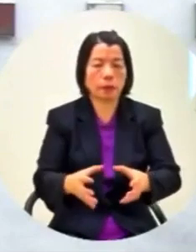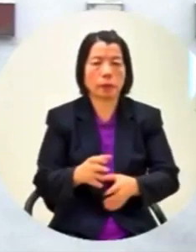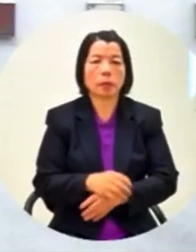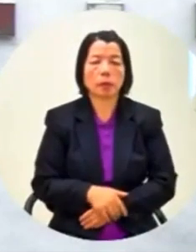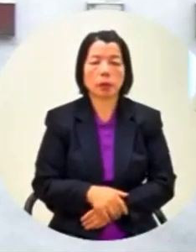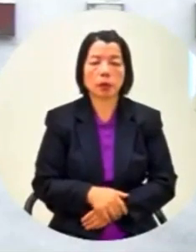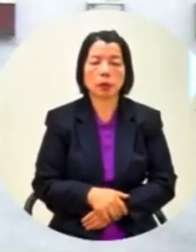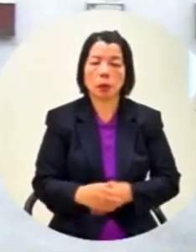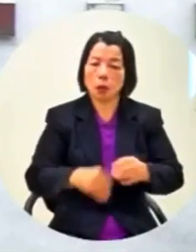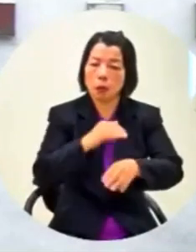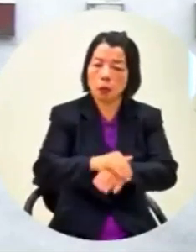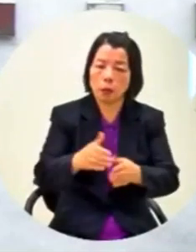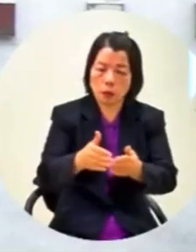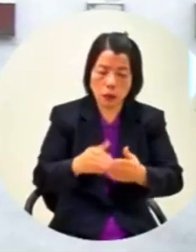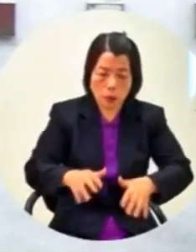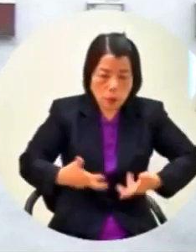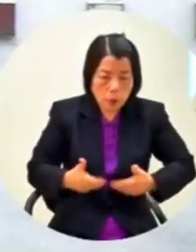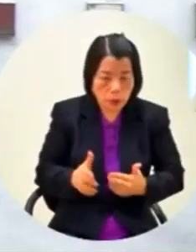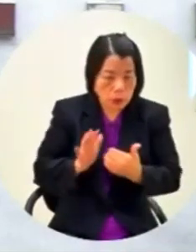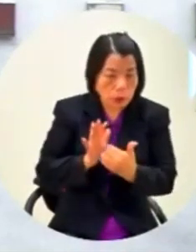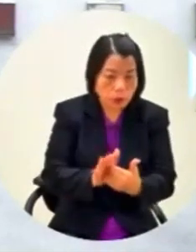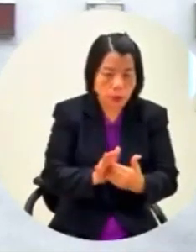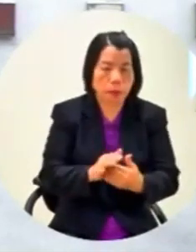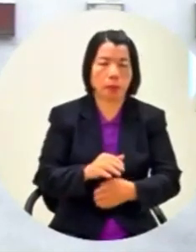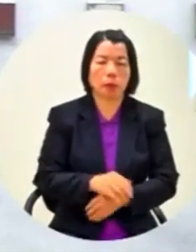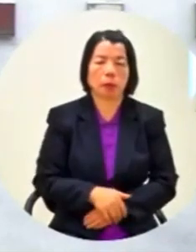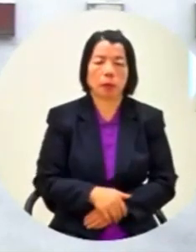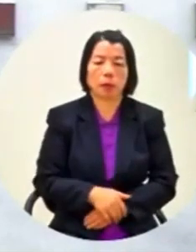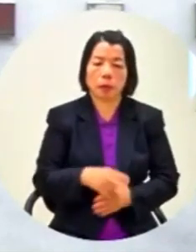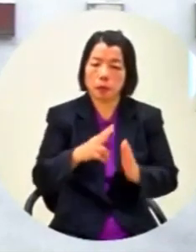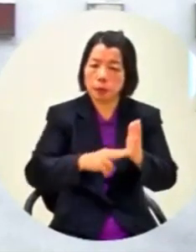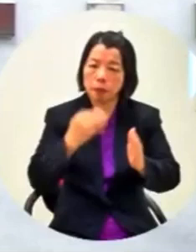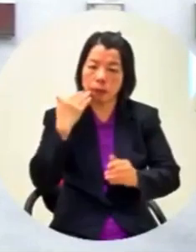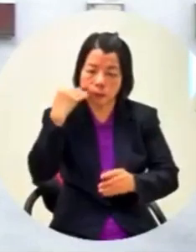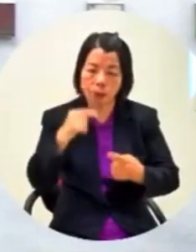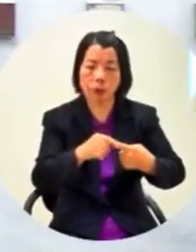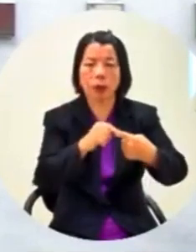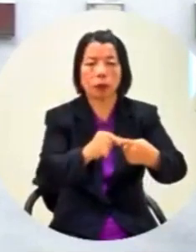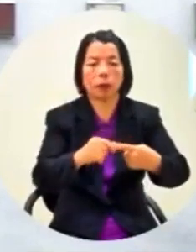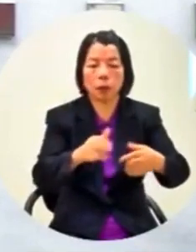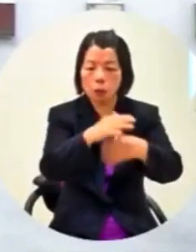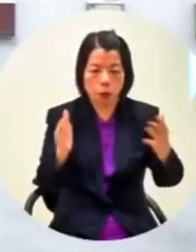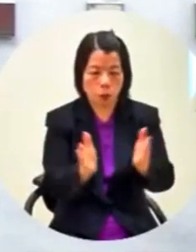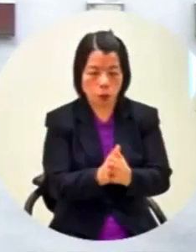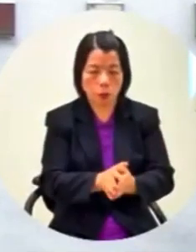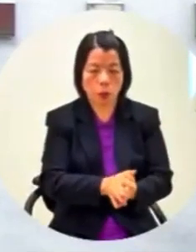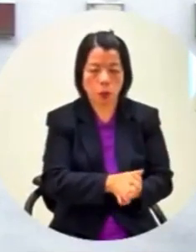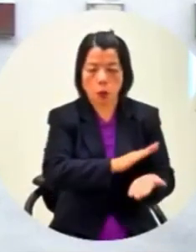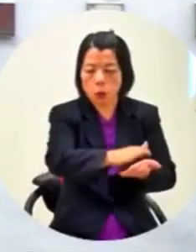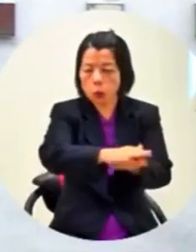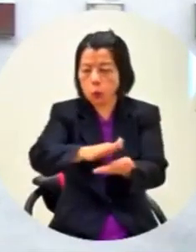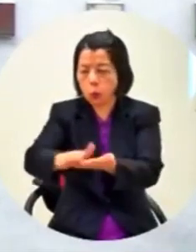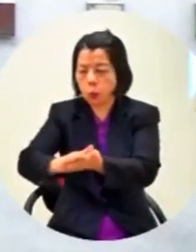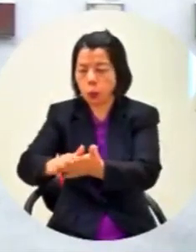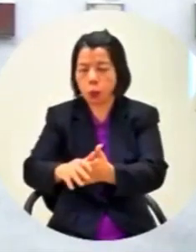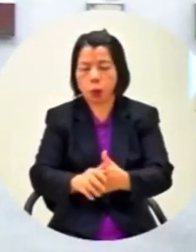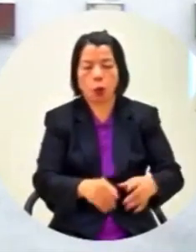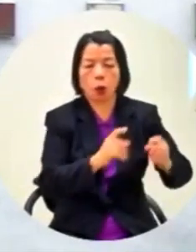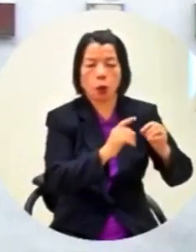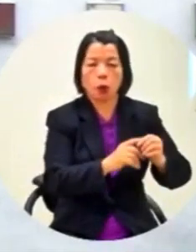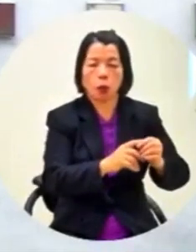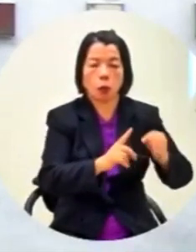项紧急防治的作为，例如全面清洁消毒大众运输工具，针